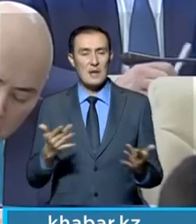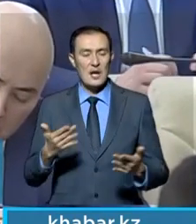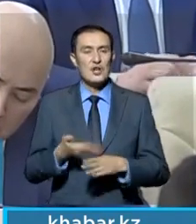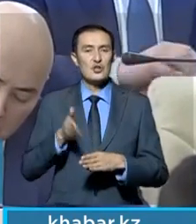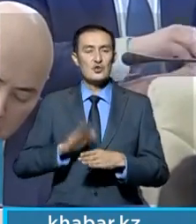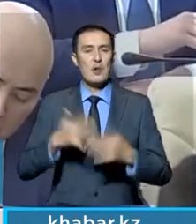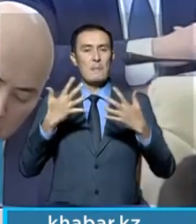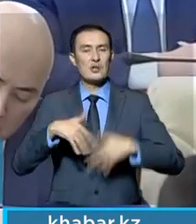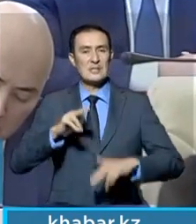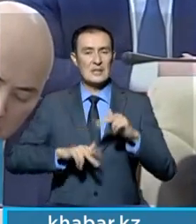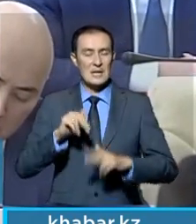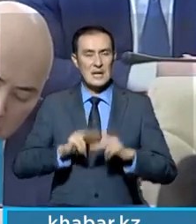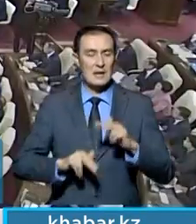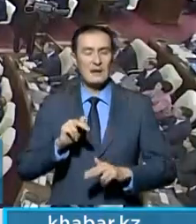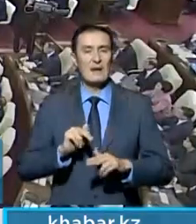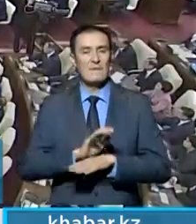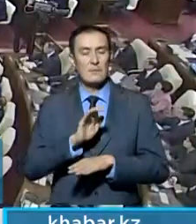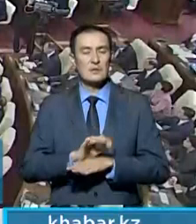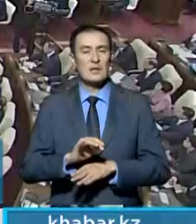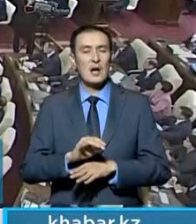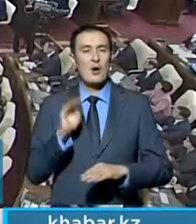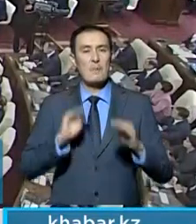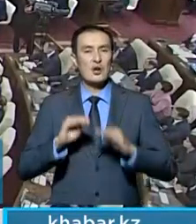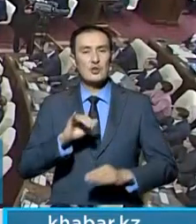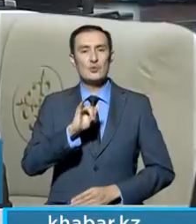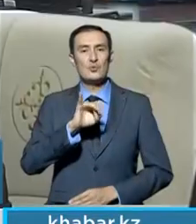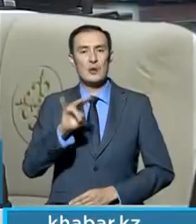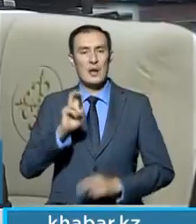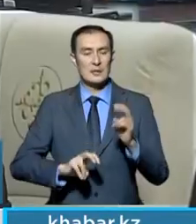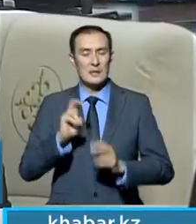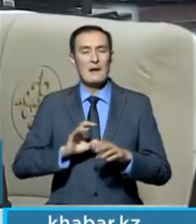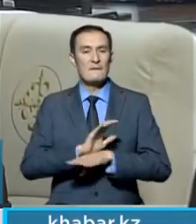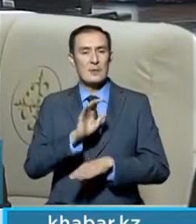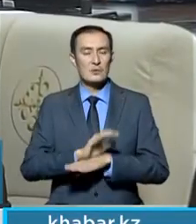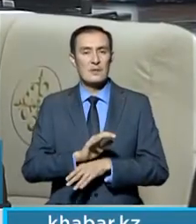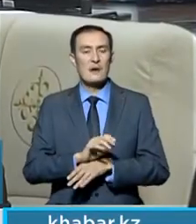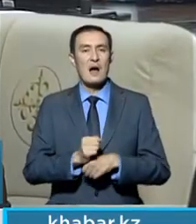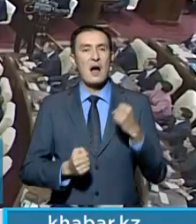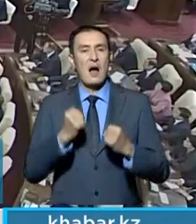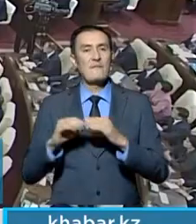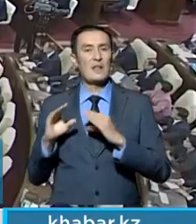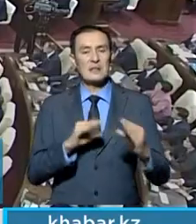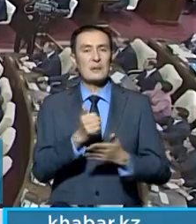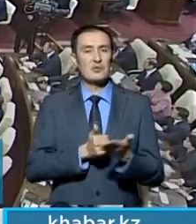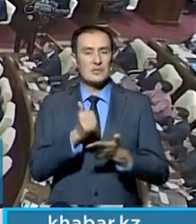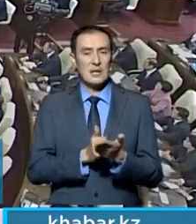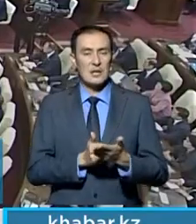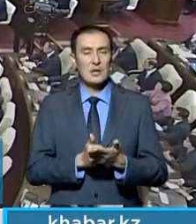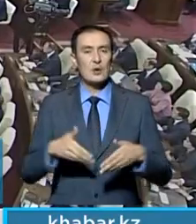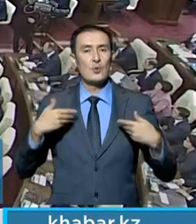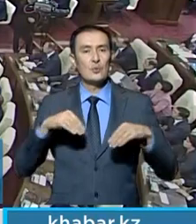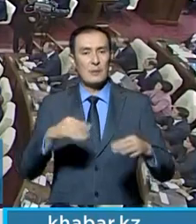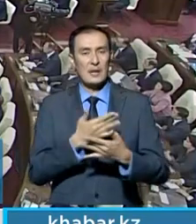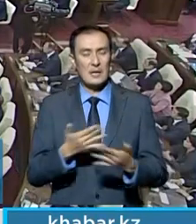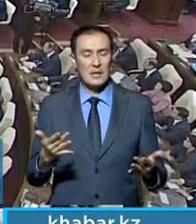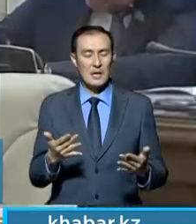тяжелое машиностроение, конверсия и обогащение урана, производство автокомпонентов и удобрений.